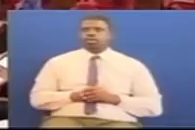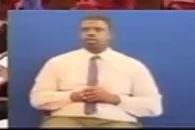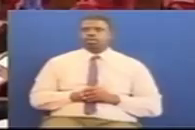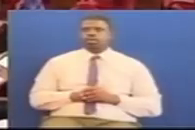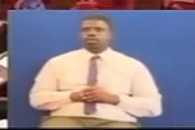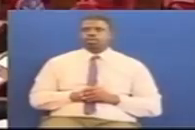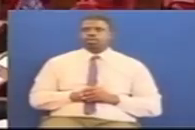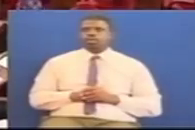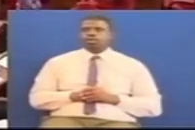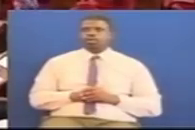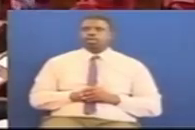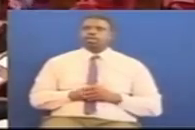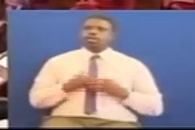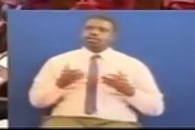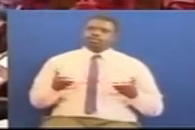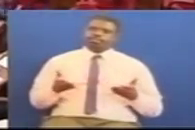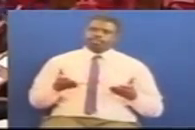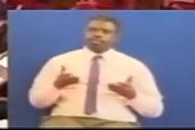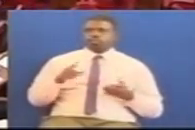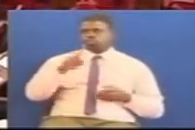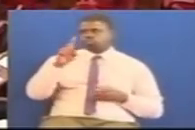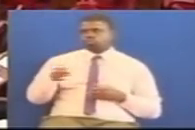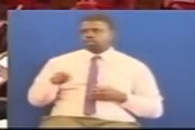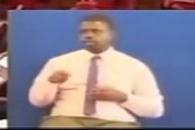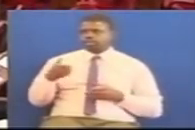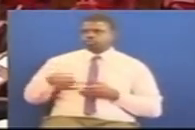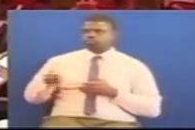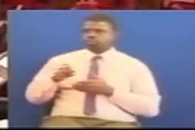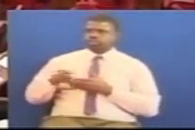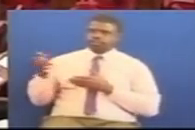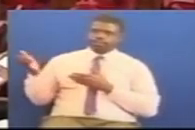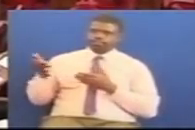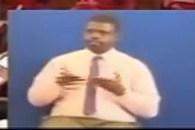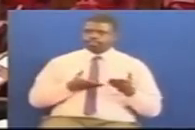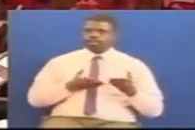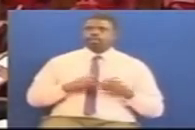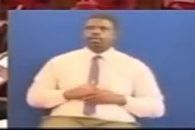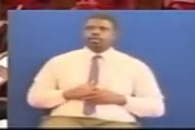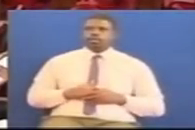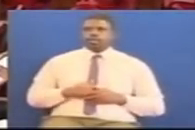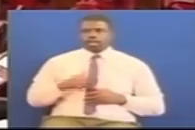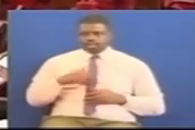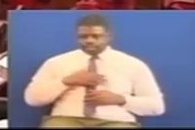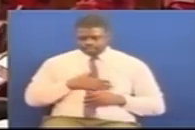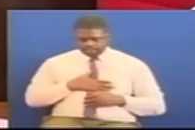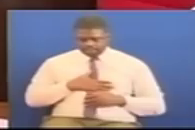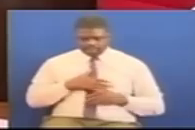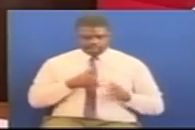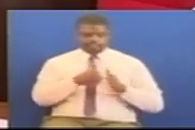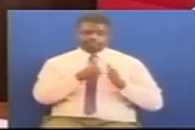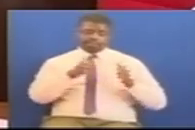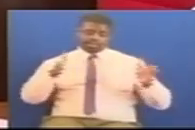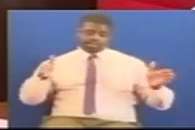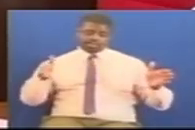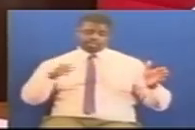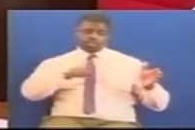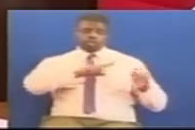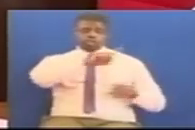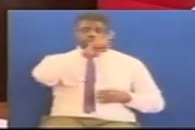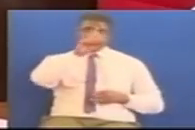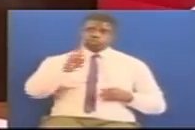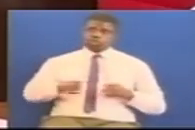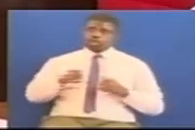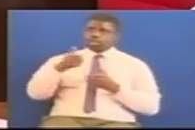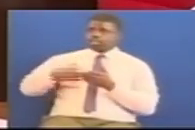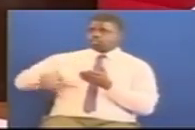Asante Mheshimiwa Mwenyekiti kwa kunipa nafasi ya kuuliza maswali mawili ya nyongeza. Kwanza nimshukuru Mheshimiwa Waziri na kumpa pongezi kwa